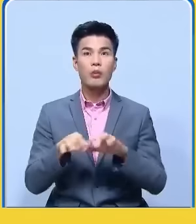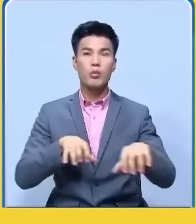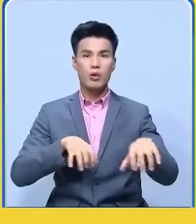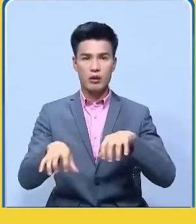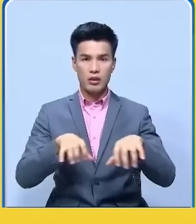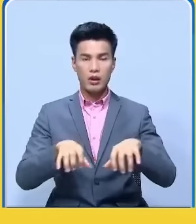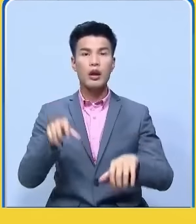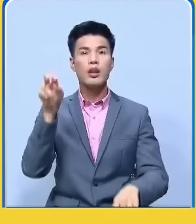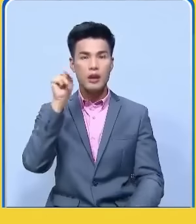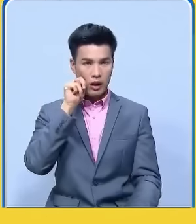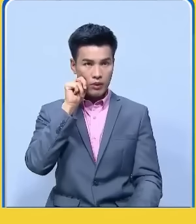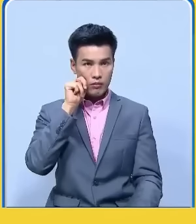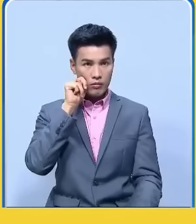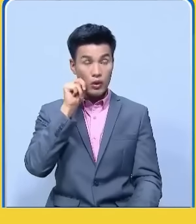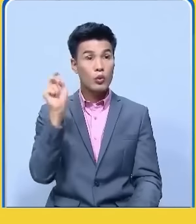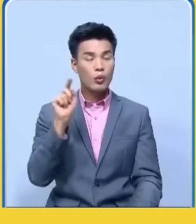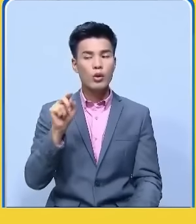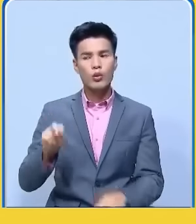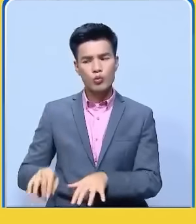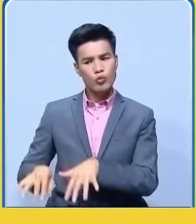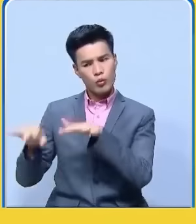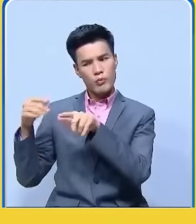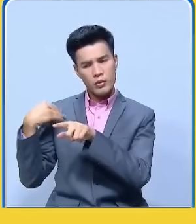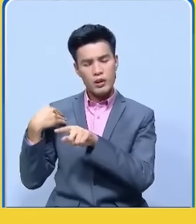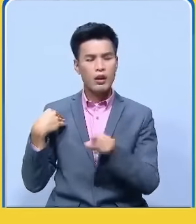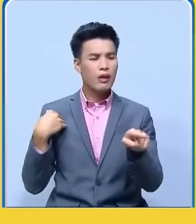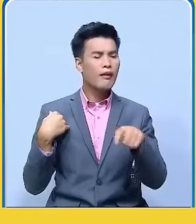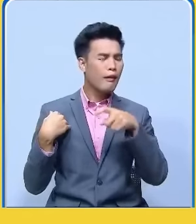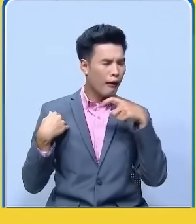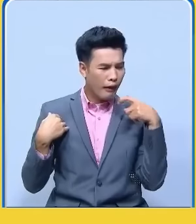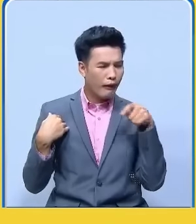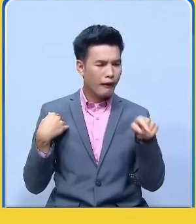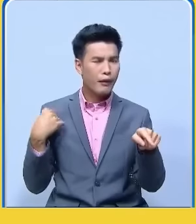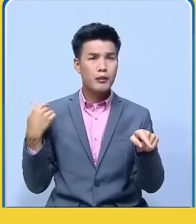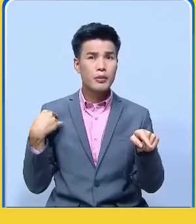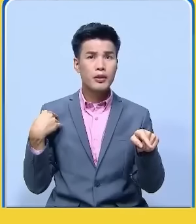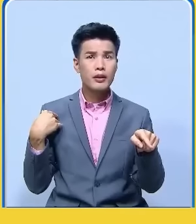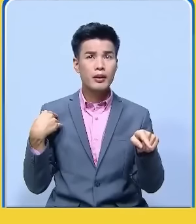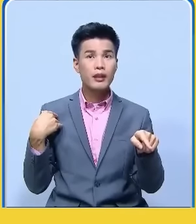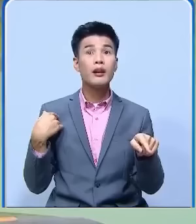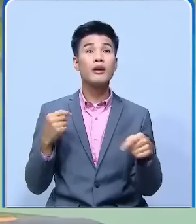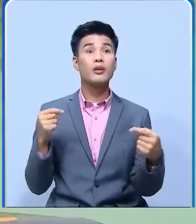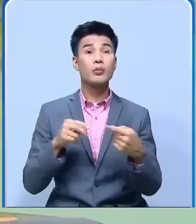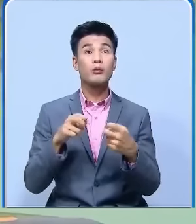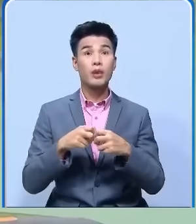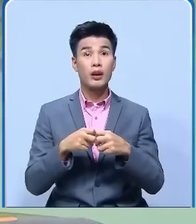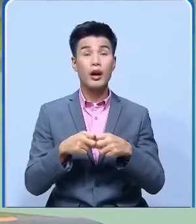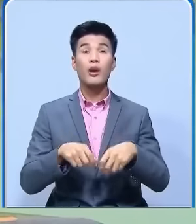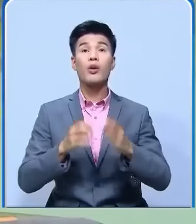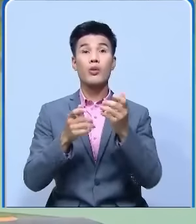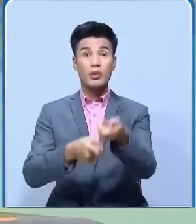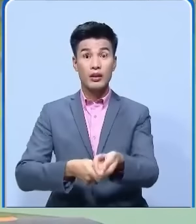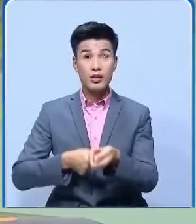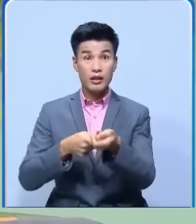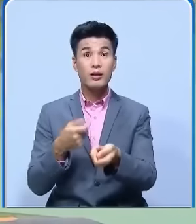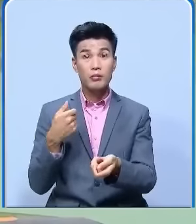การน้ำนะคะพื้นที่ท่วมก็ท่วมๆพื้นที่แล้งเนี่ยก่อนที่จะไปถึงความเดือดร้อนของพี่น้องเกษรกรเนี่ย